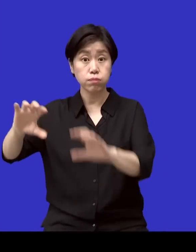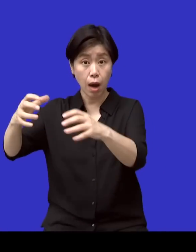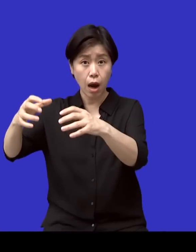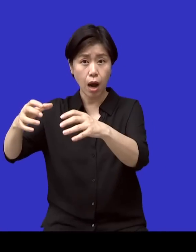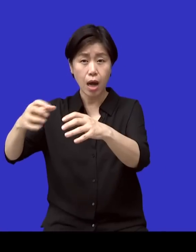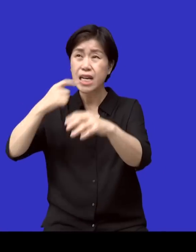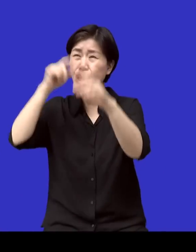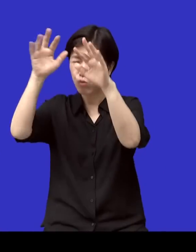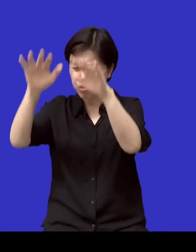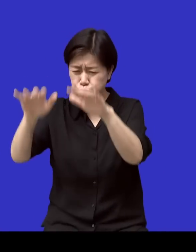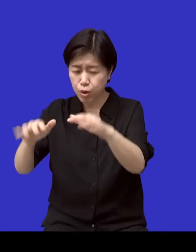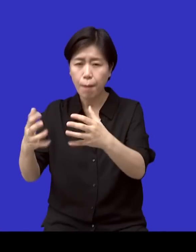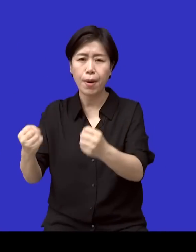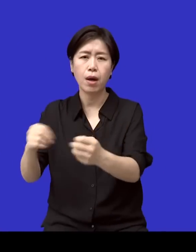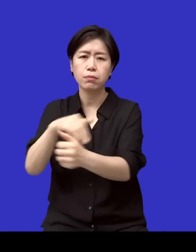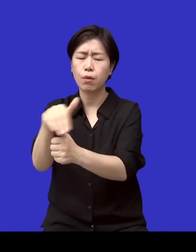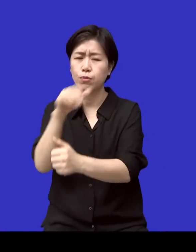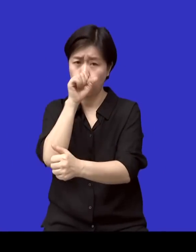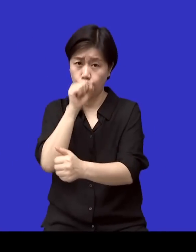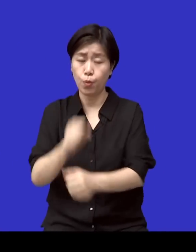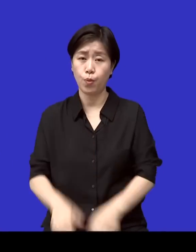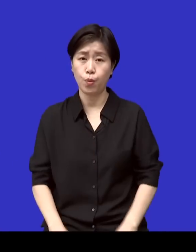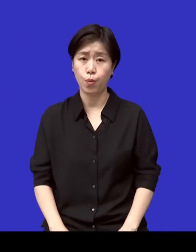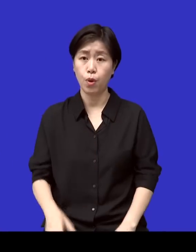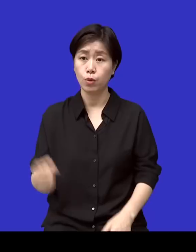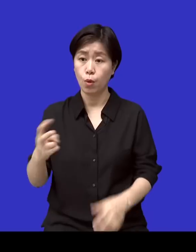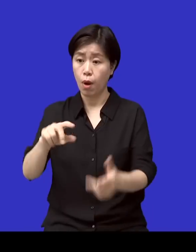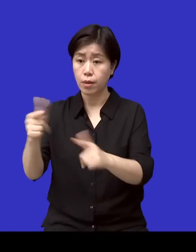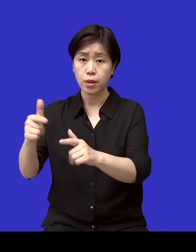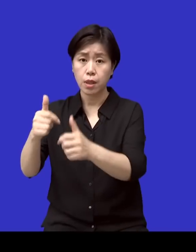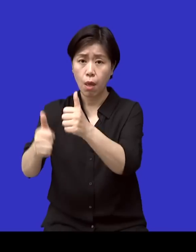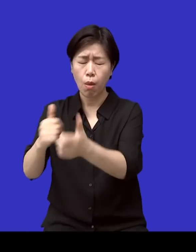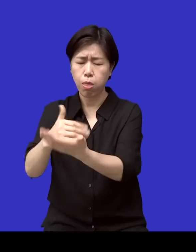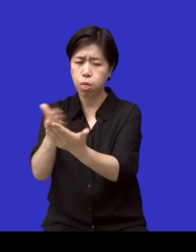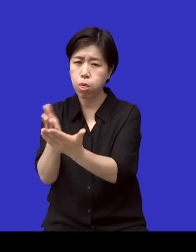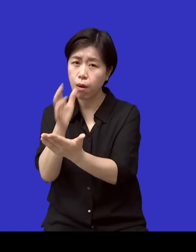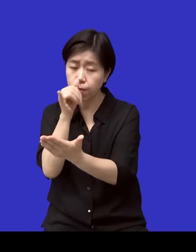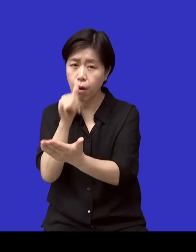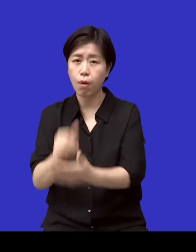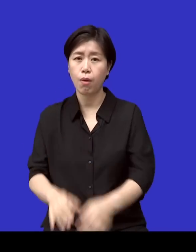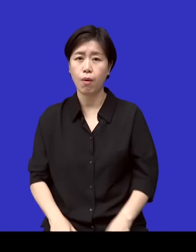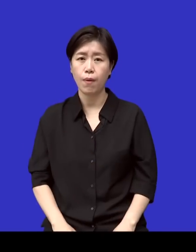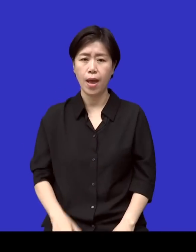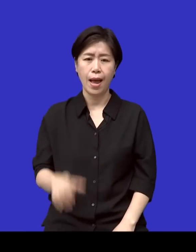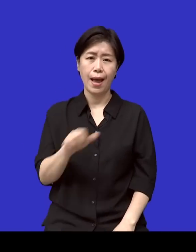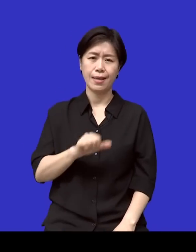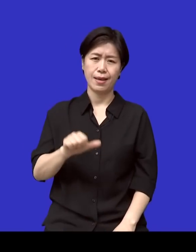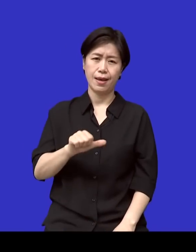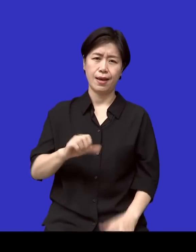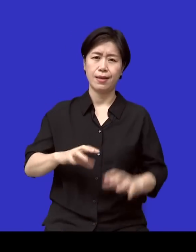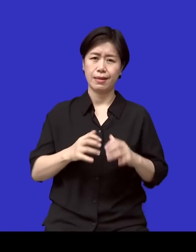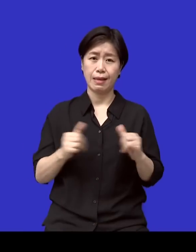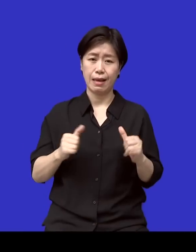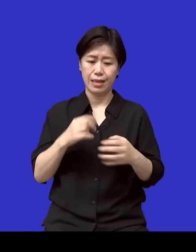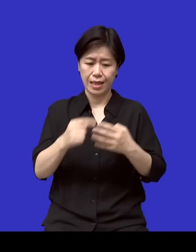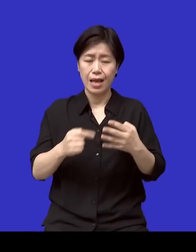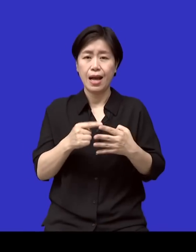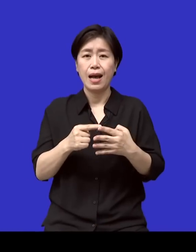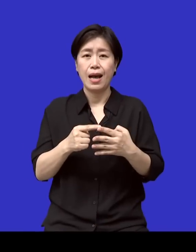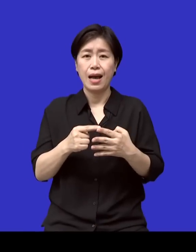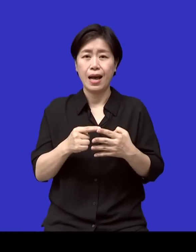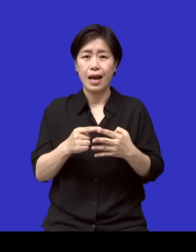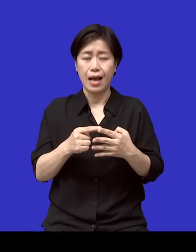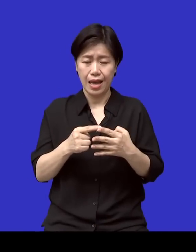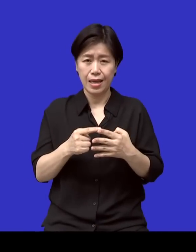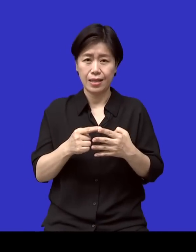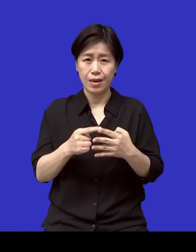눈이 많고요. 훨씬 예. 더. 시합도 굉장히 많아가지고 예. 아시아 선수들이 저희는 4계절이잖아요. 저희 네. 나라가.